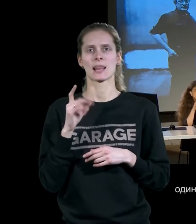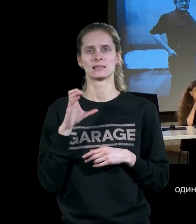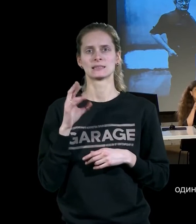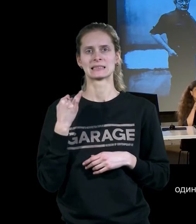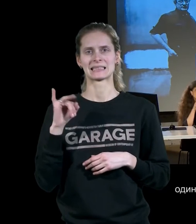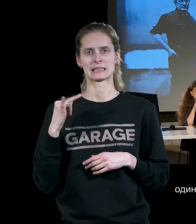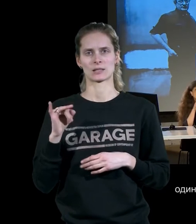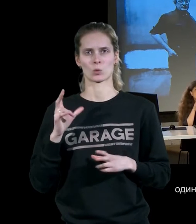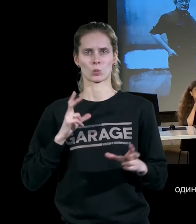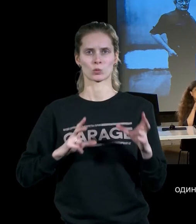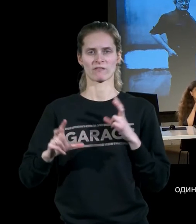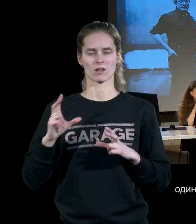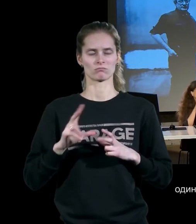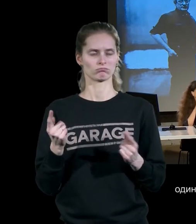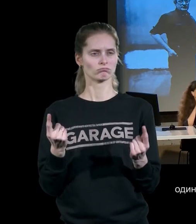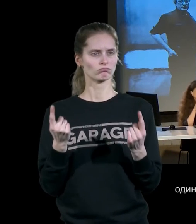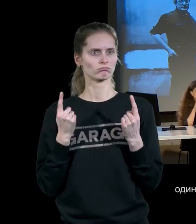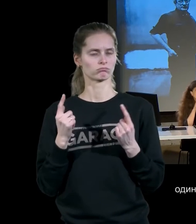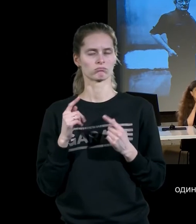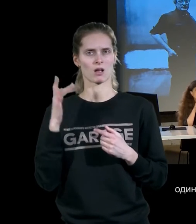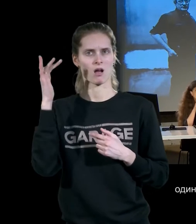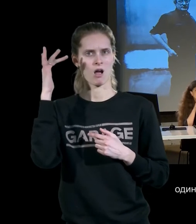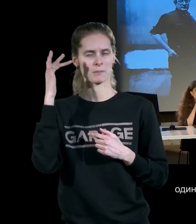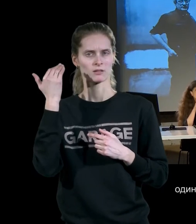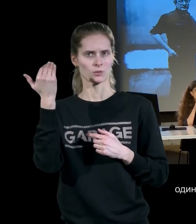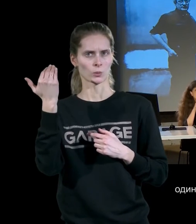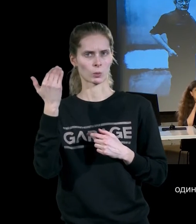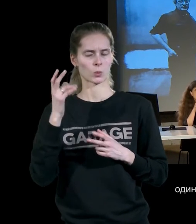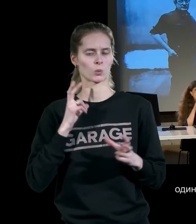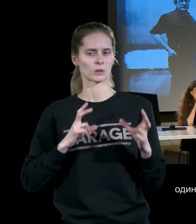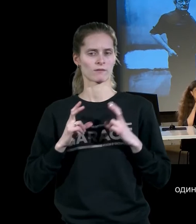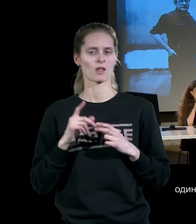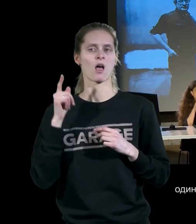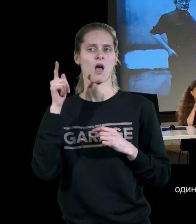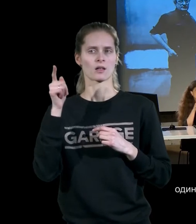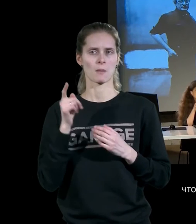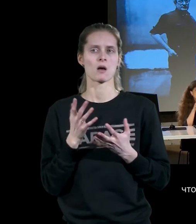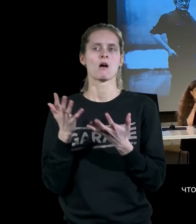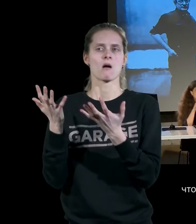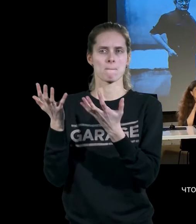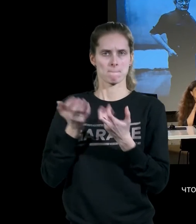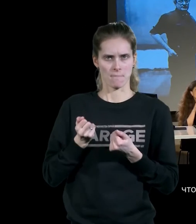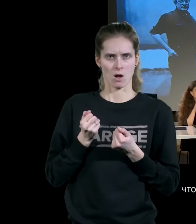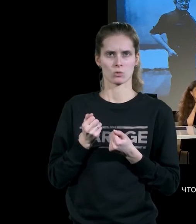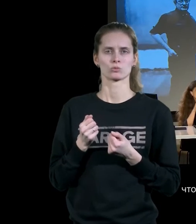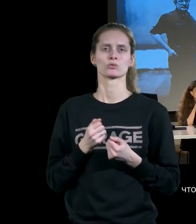престижных и значимых университетов Соединенных Штатов, где он получил стипендию благодаря